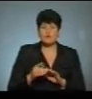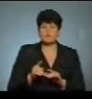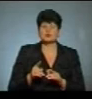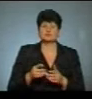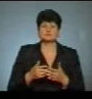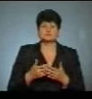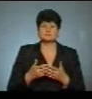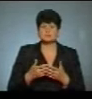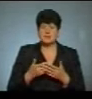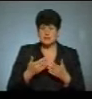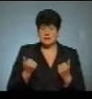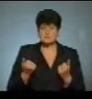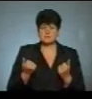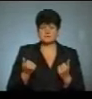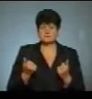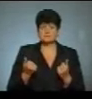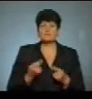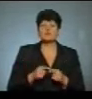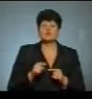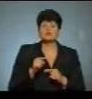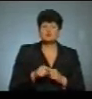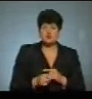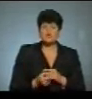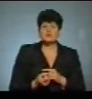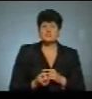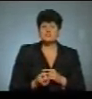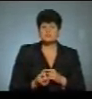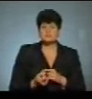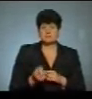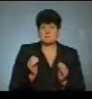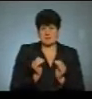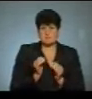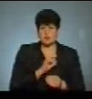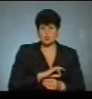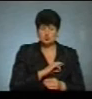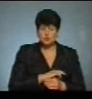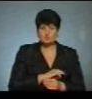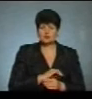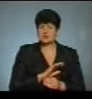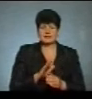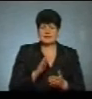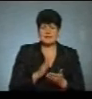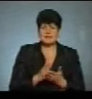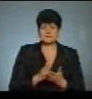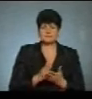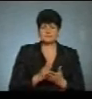навіть цього джерела мінімального доходу, і відповідно не є